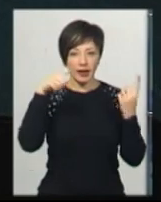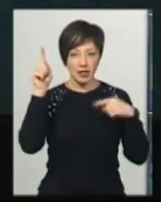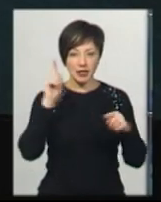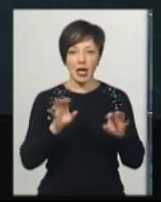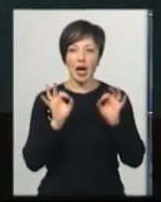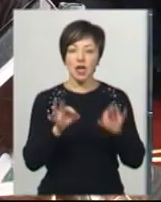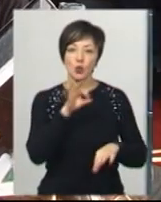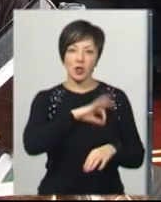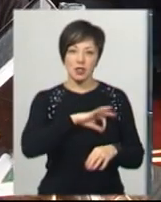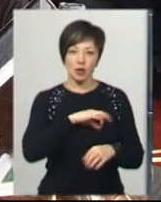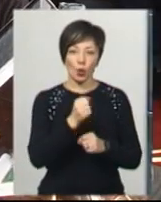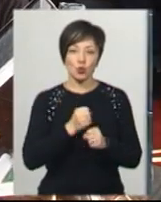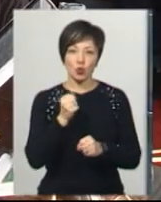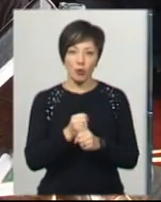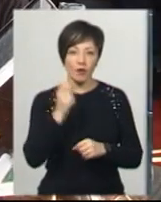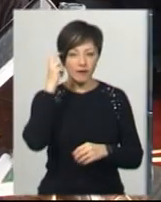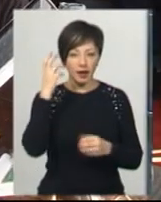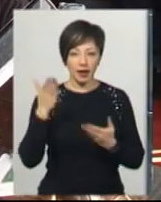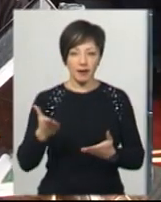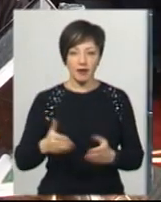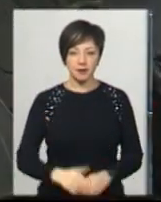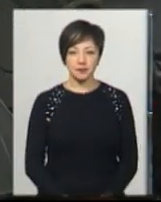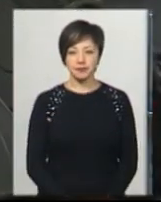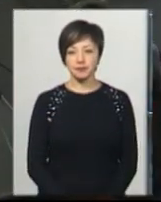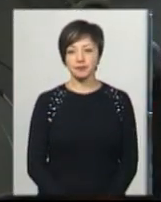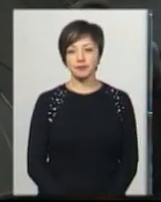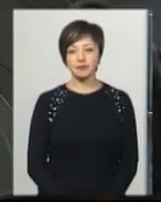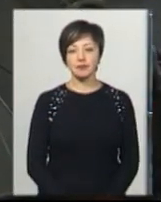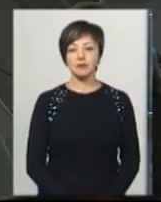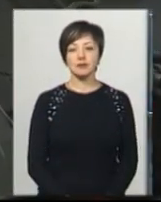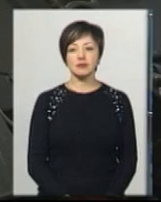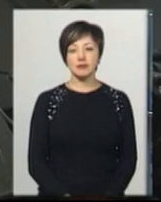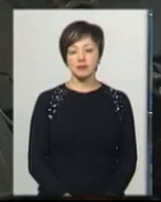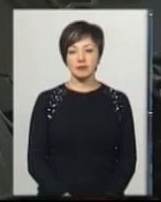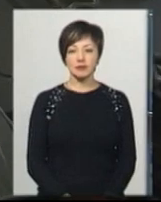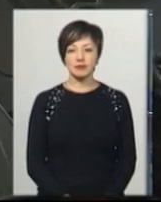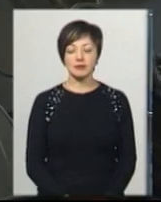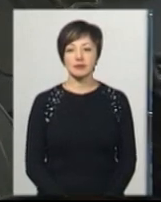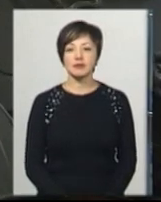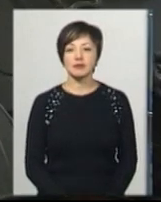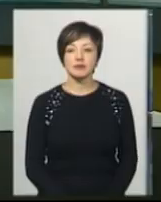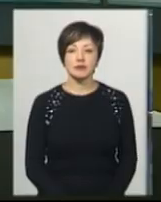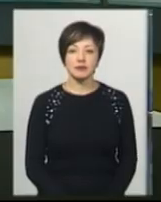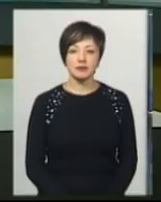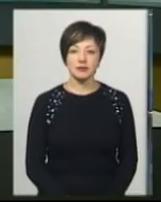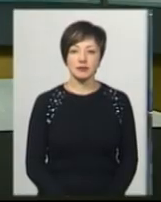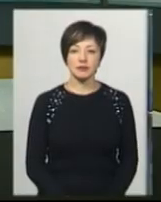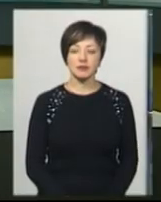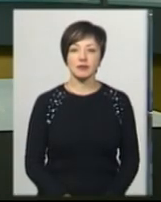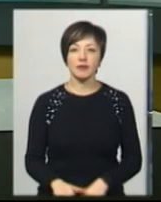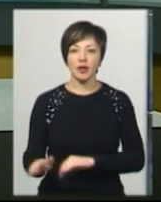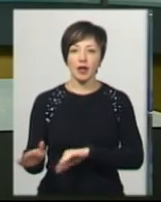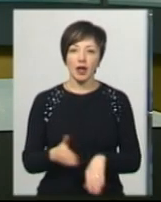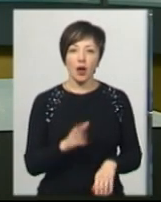та раціоналізаторських розробок у Києві. Леся Боровець, Олександр Горішевський. Новини на Суспільному. Хмельницький.